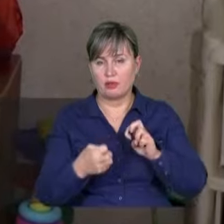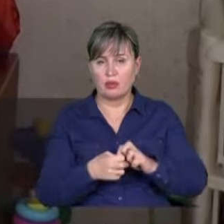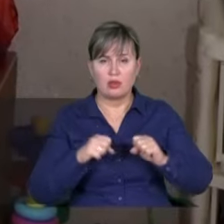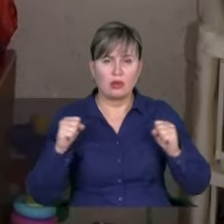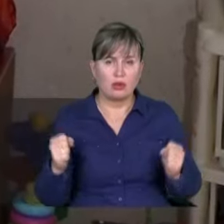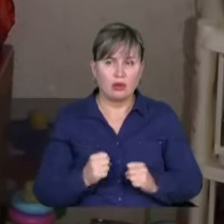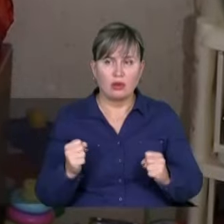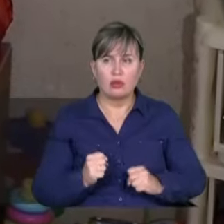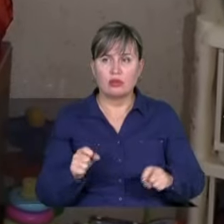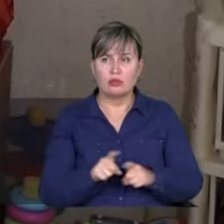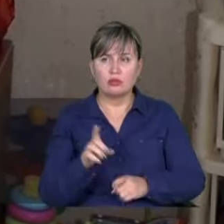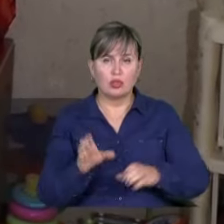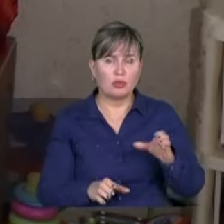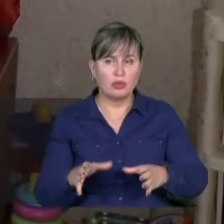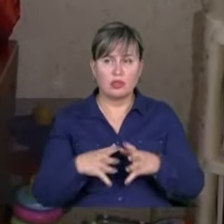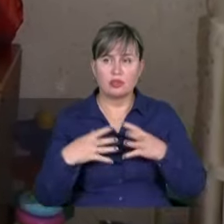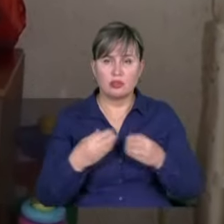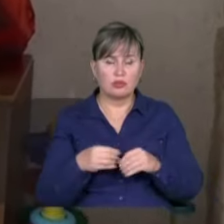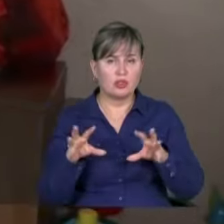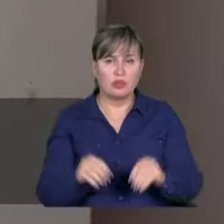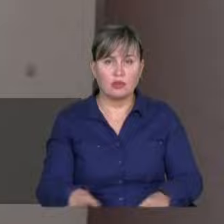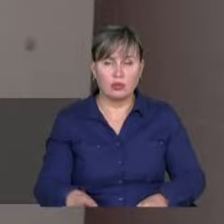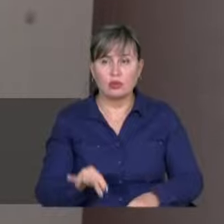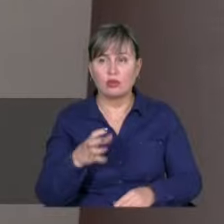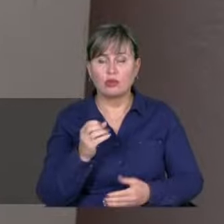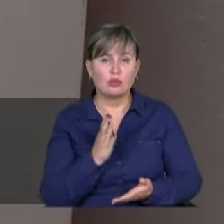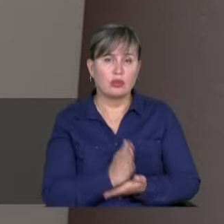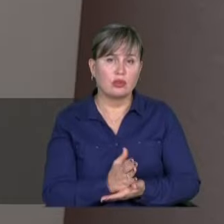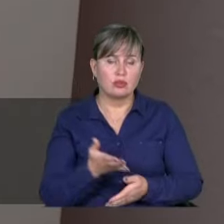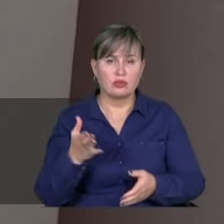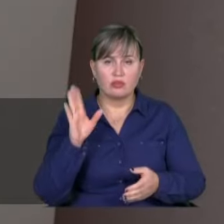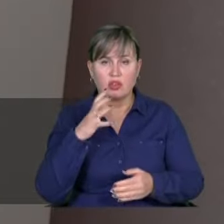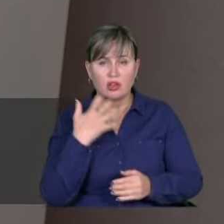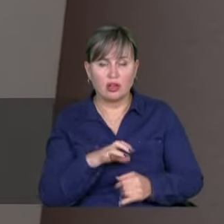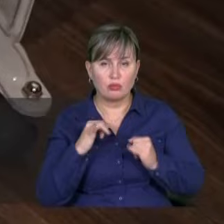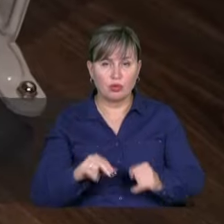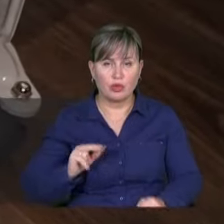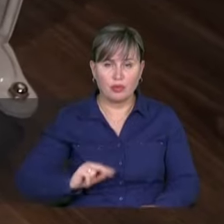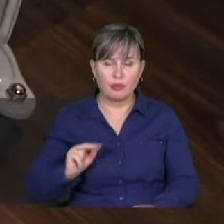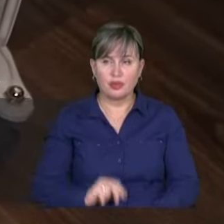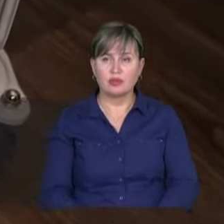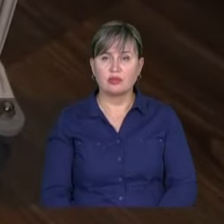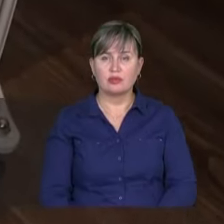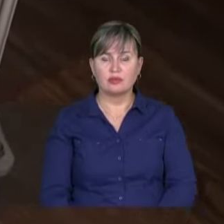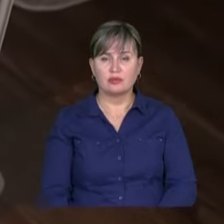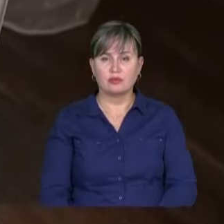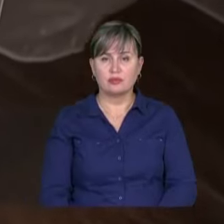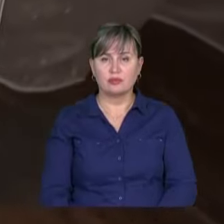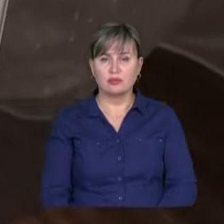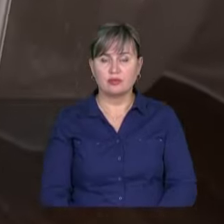холодно настолько, что обогреватель семья не выключает. А еще имеются перебои с подачей горячей воды.